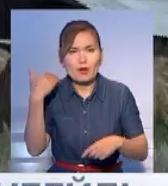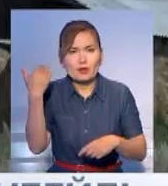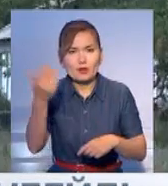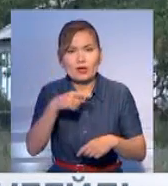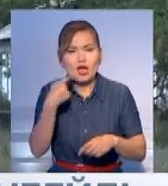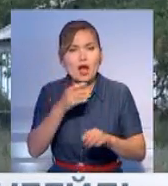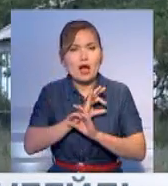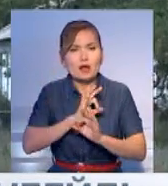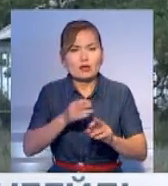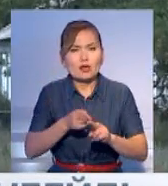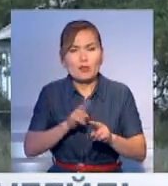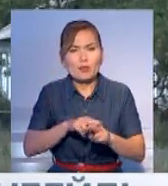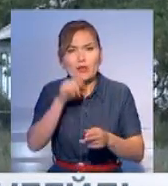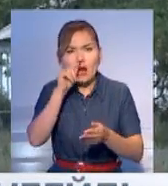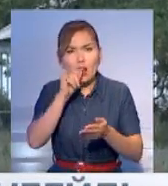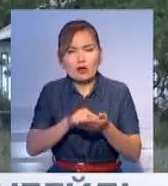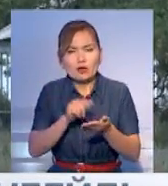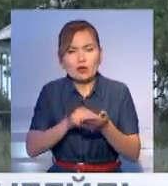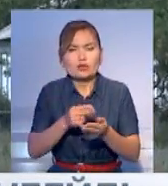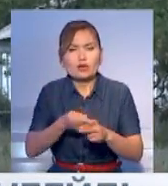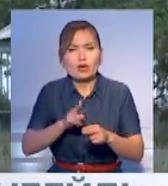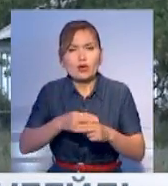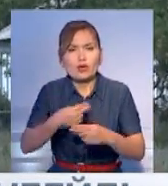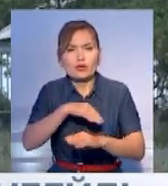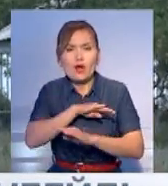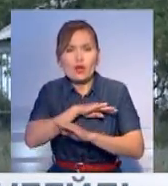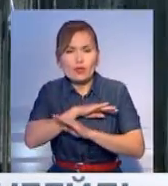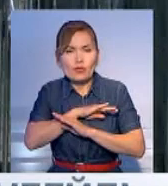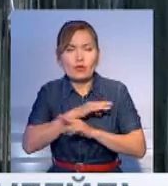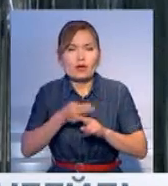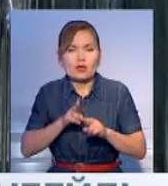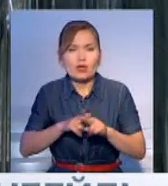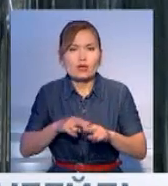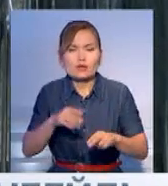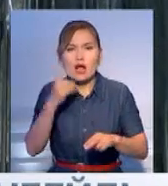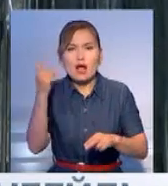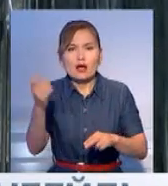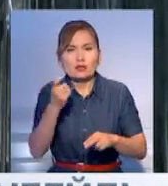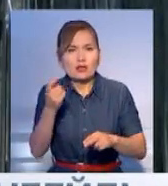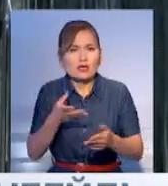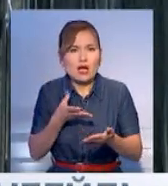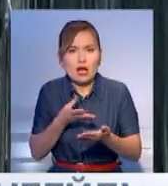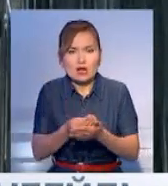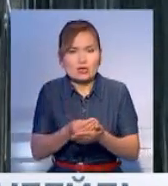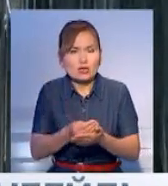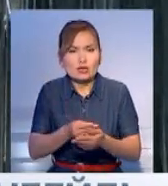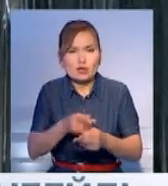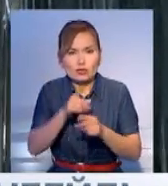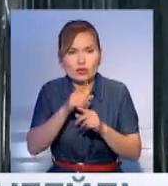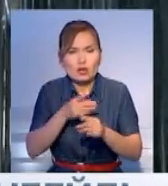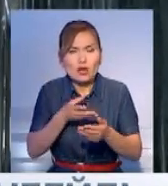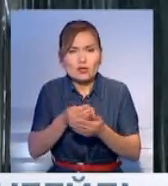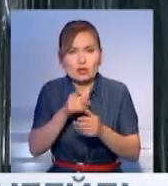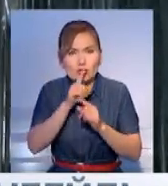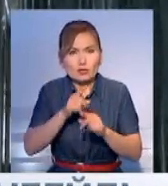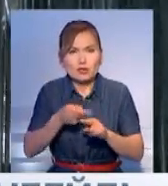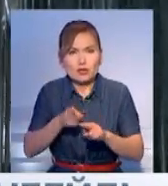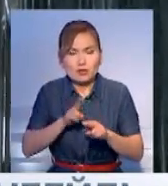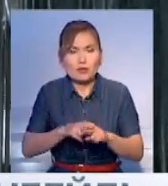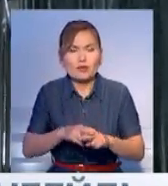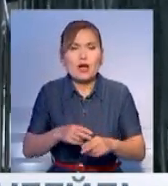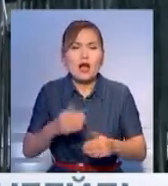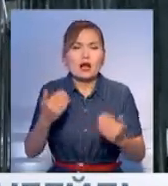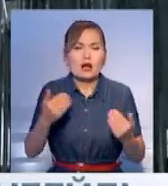Берік Әлжановтың айтуынша, құстары қырылған тұрғындарға өтемақы төленбейді. Себебі тұрғындар үй құстары туралы мал дәрігеріне есеп бермеген.